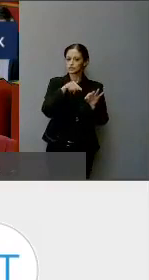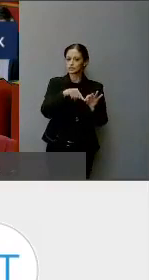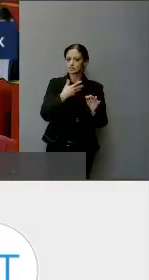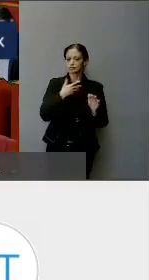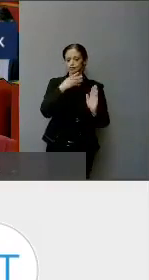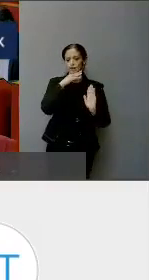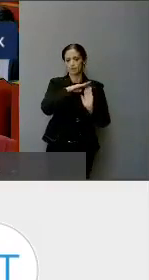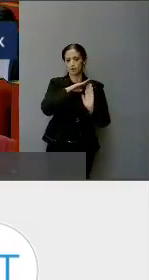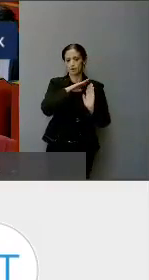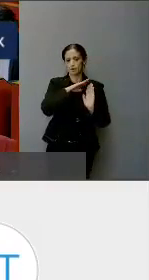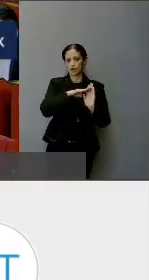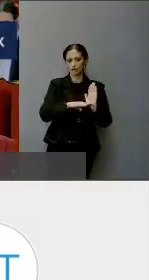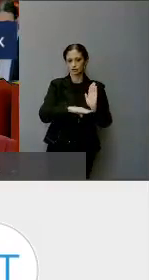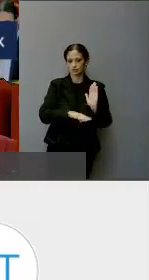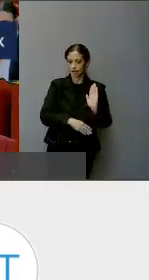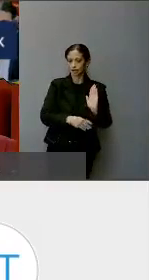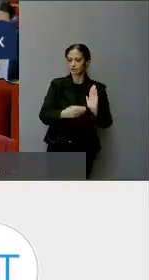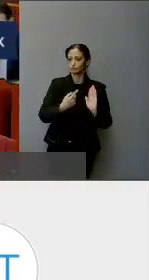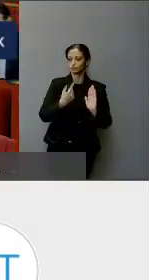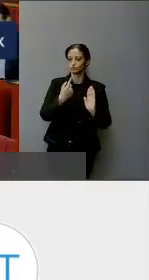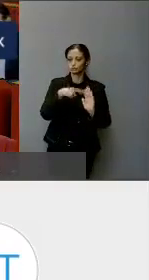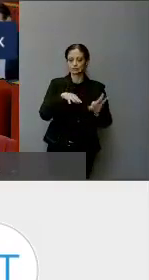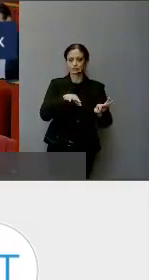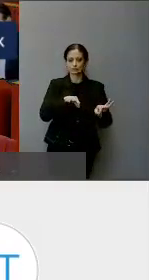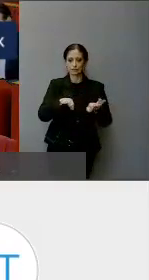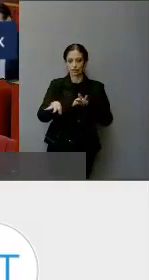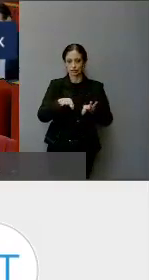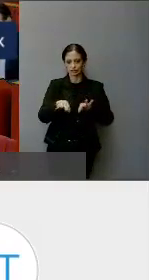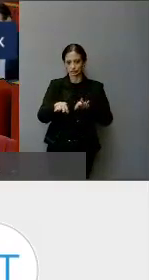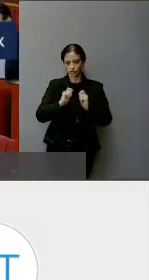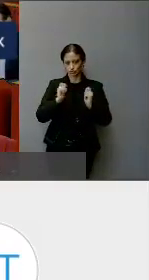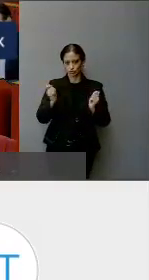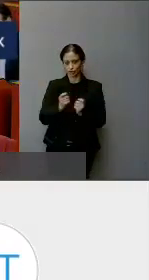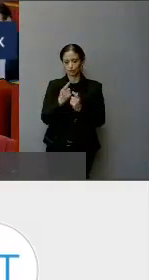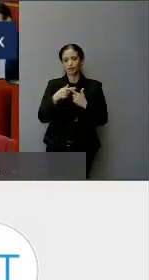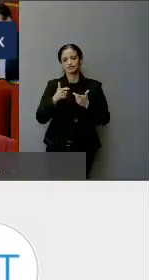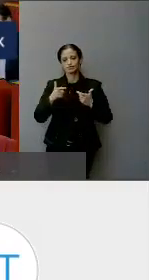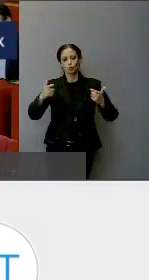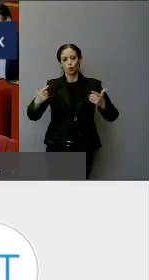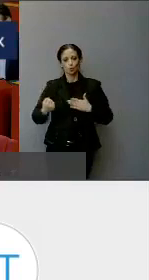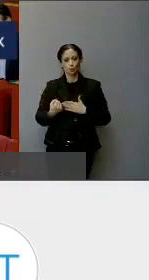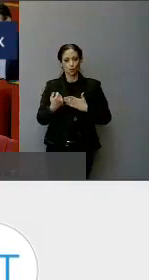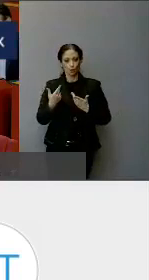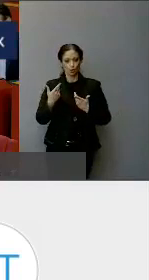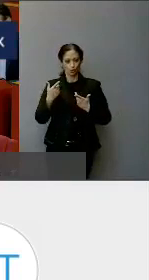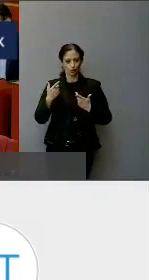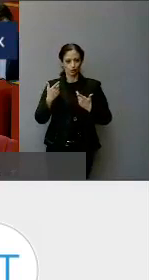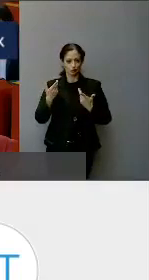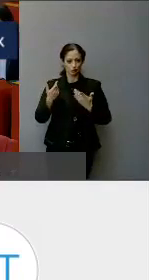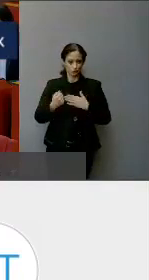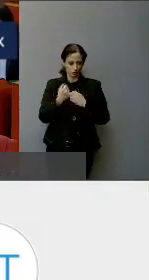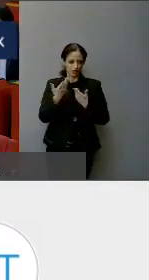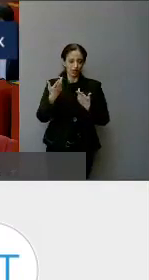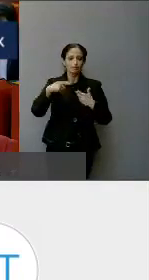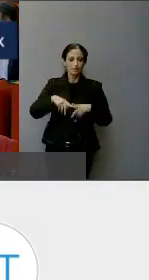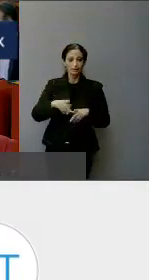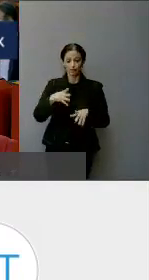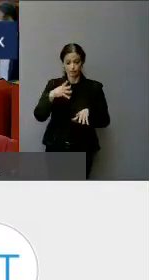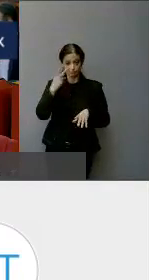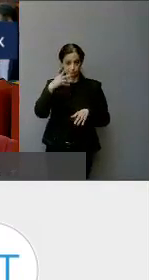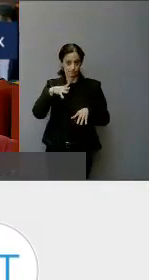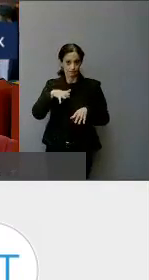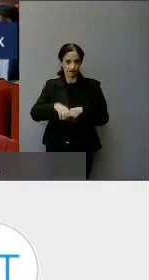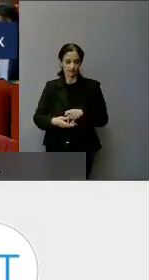i passaggi servili della della strategia regionale per lo sviluppo sostenibile che vengono in qualche modo lesi il fatto è che